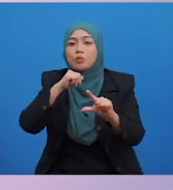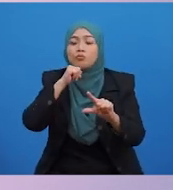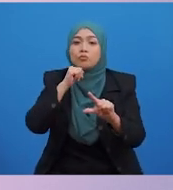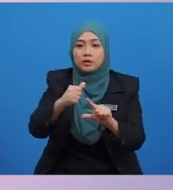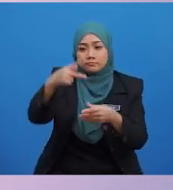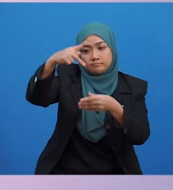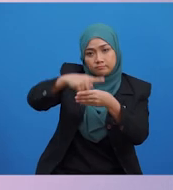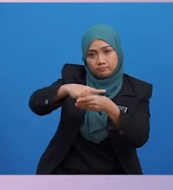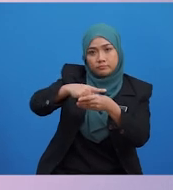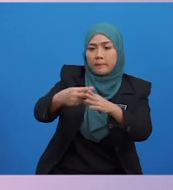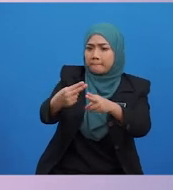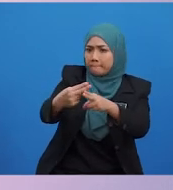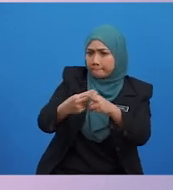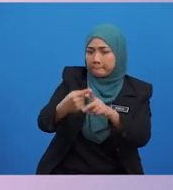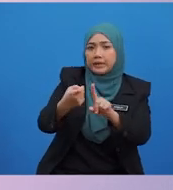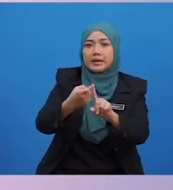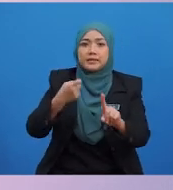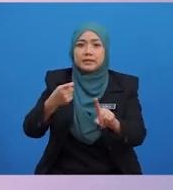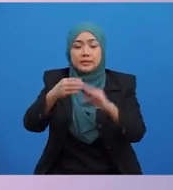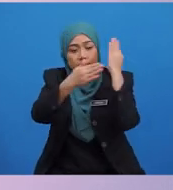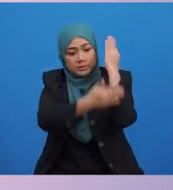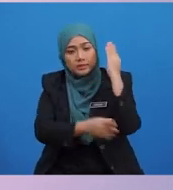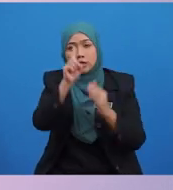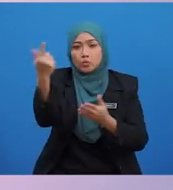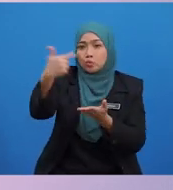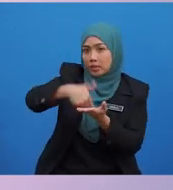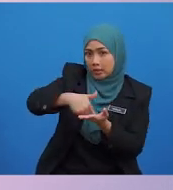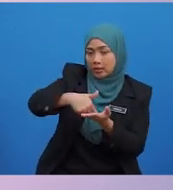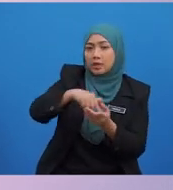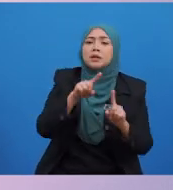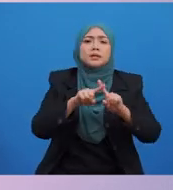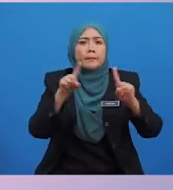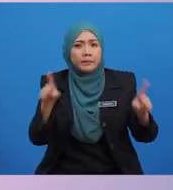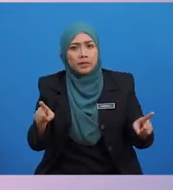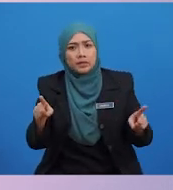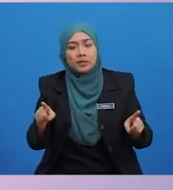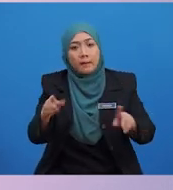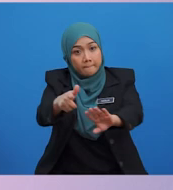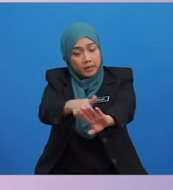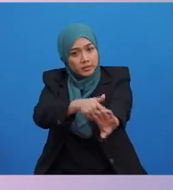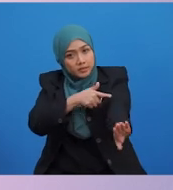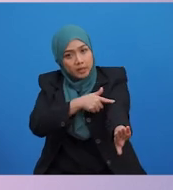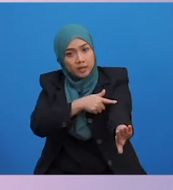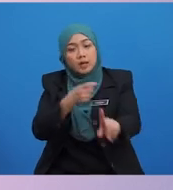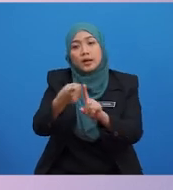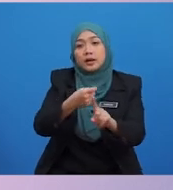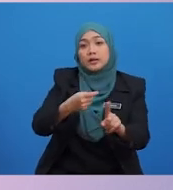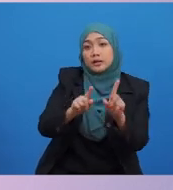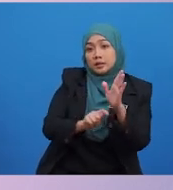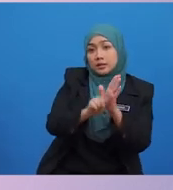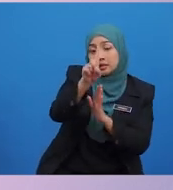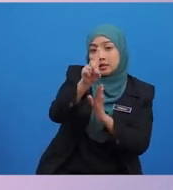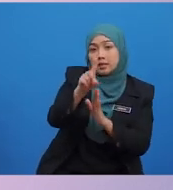kandung itu lebih pendek daripada Sisi yang satu lagi Tetapi lebih panjang daripada tinggi